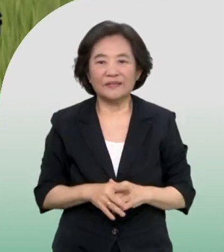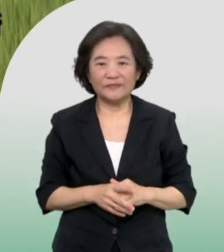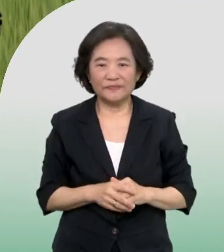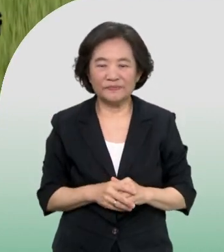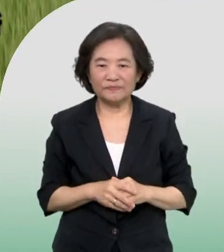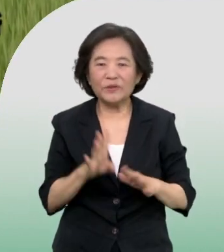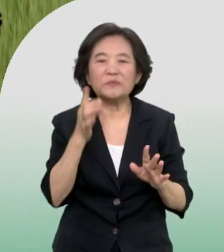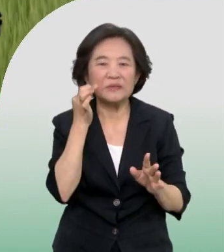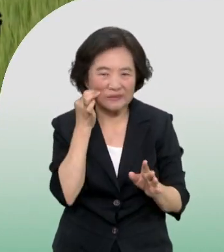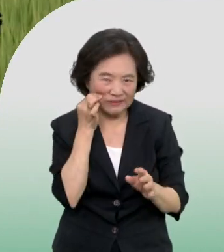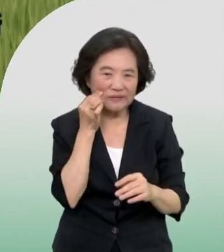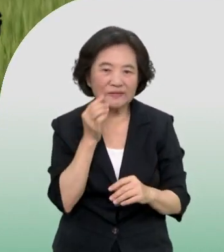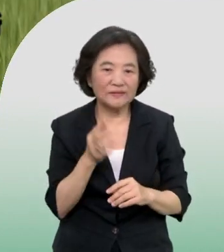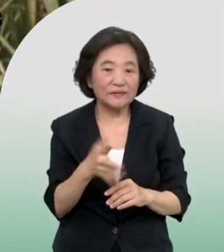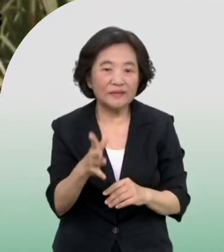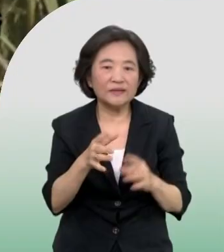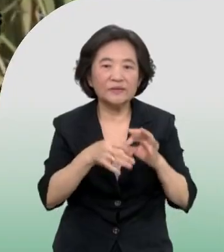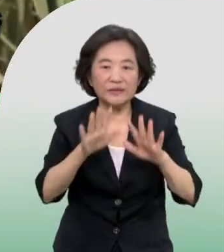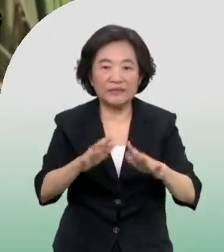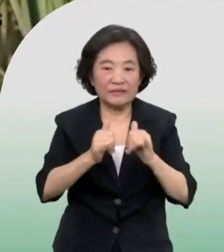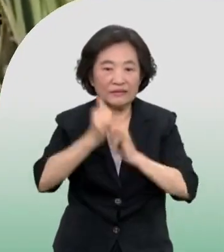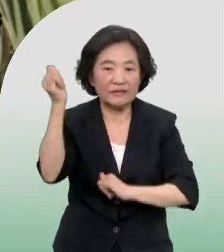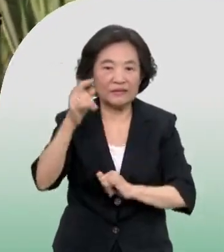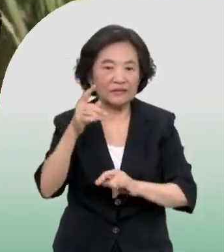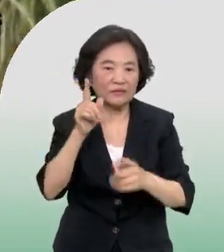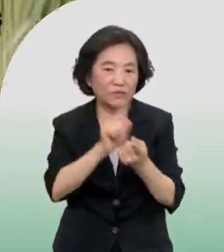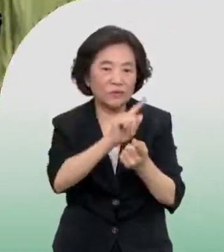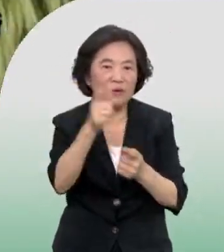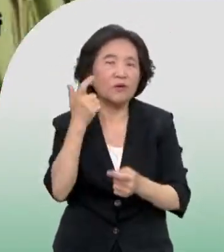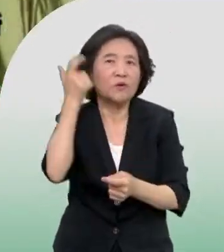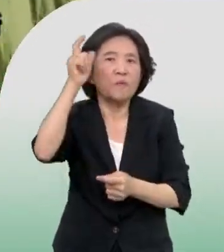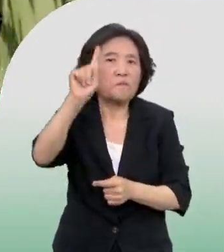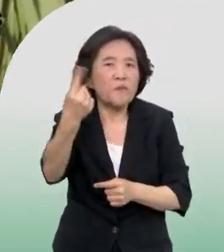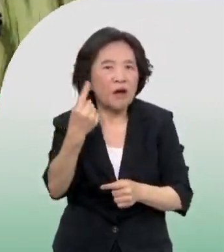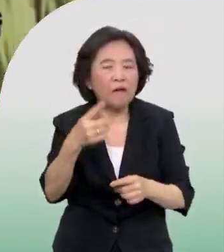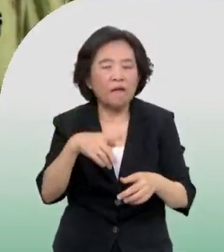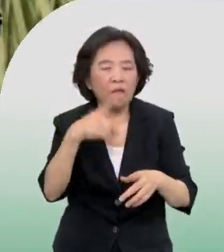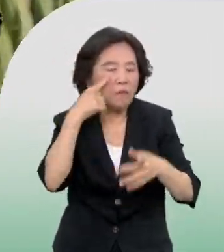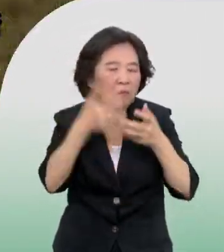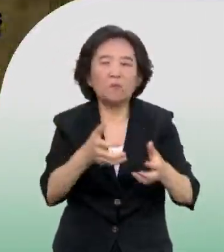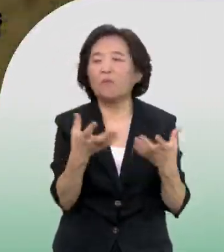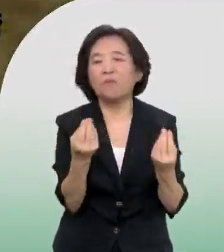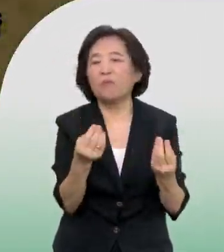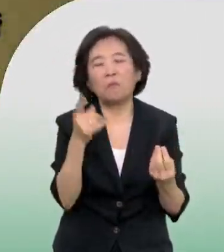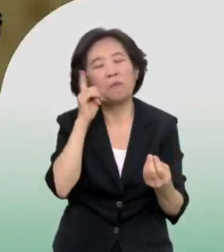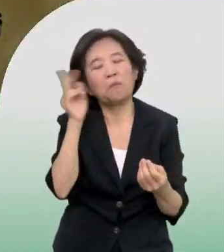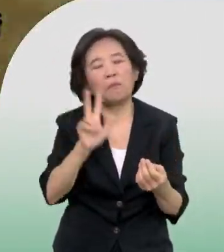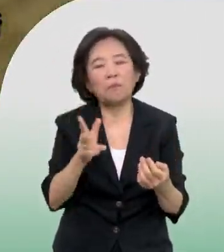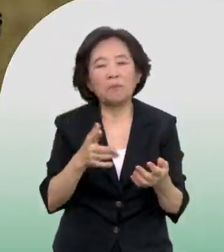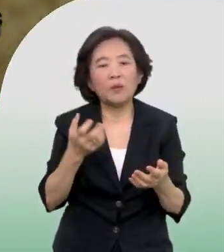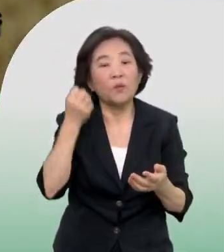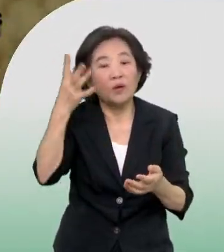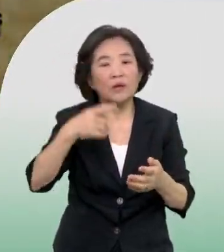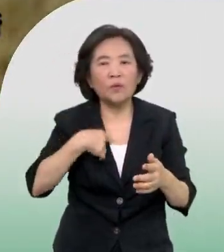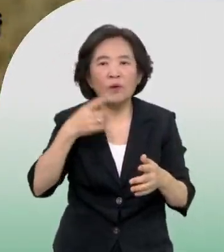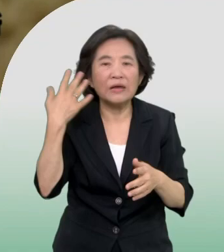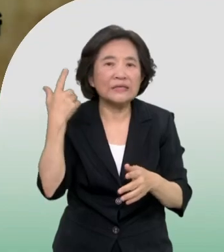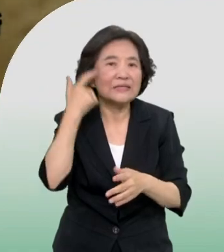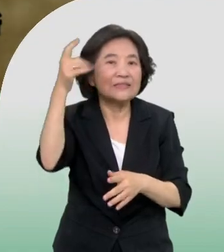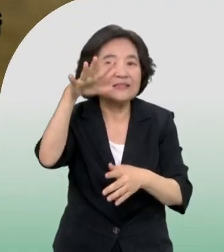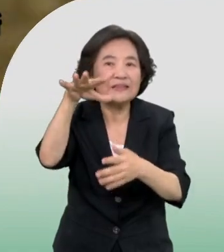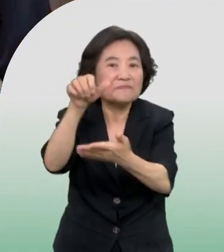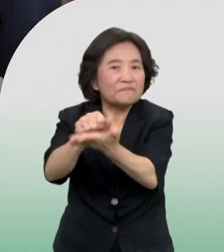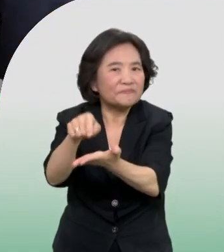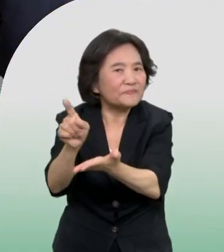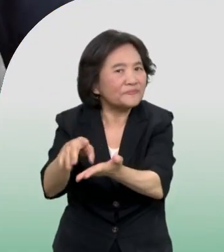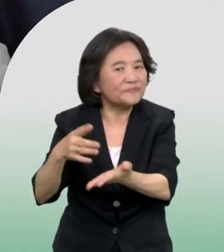说，现代人比较不注重他们祖先的来源，所以一直说他遗忘了祖籍地，所以我